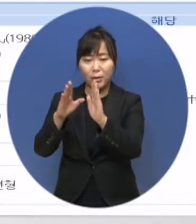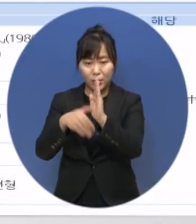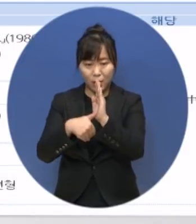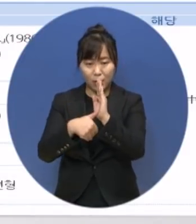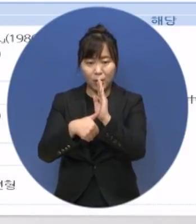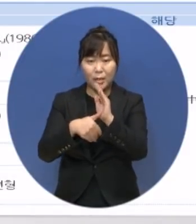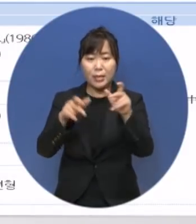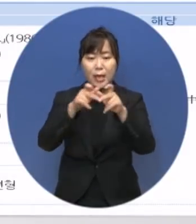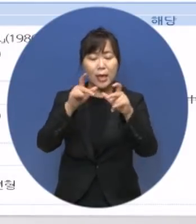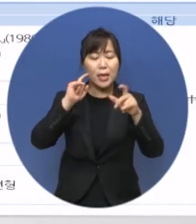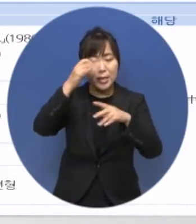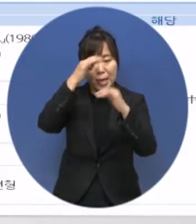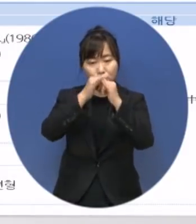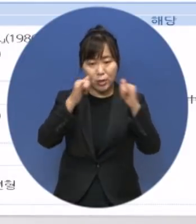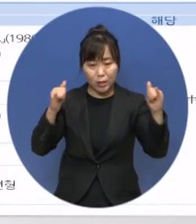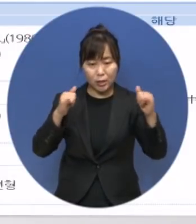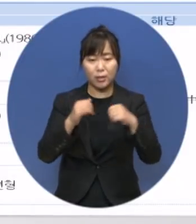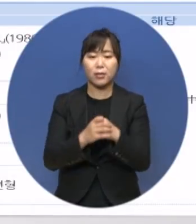다뤄질 장애예술인은